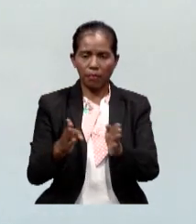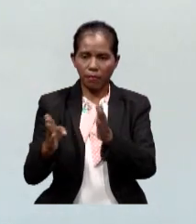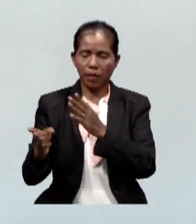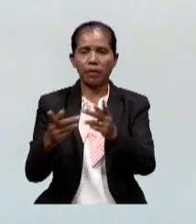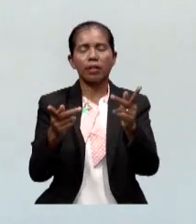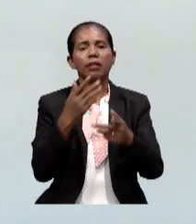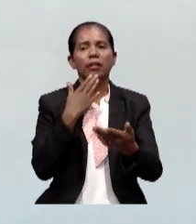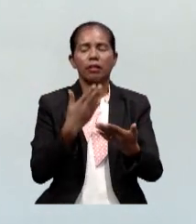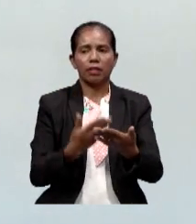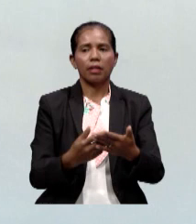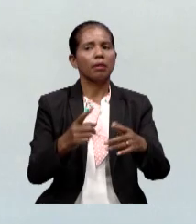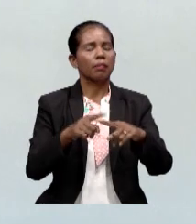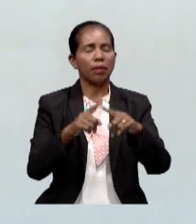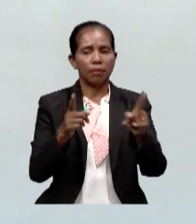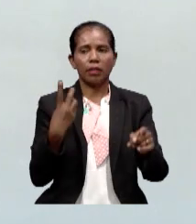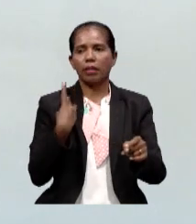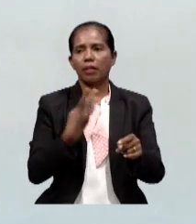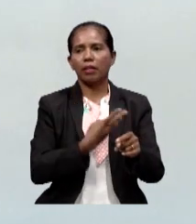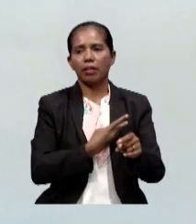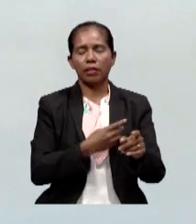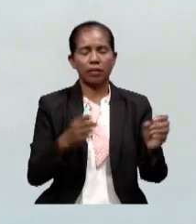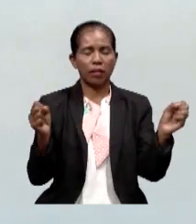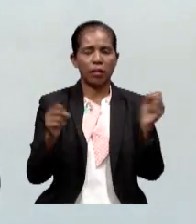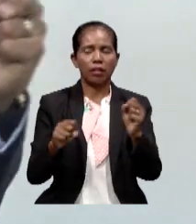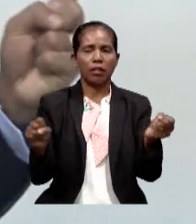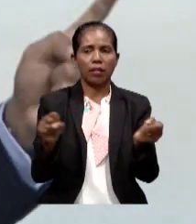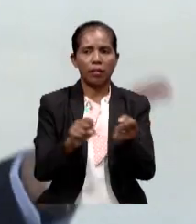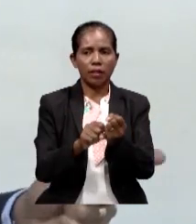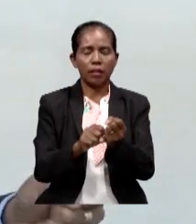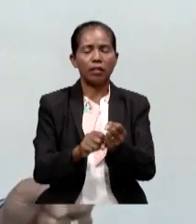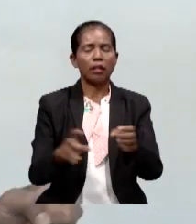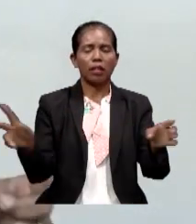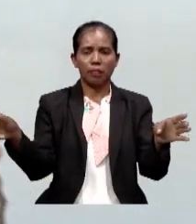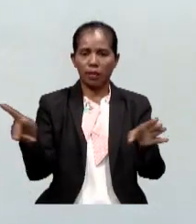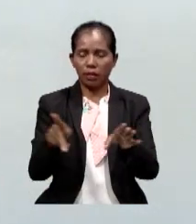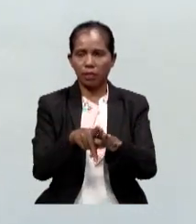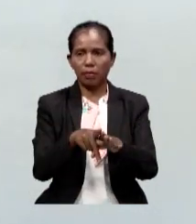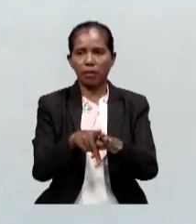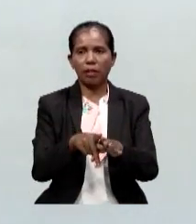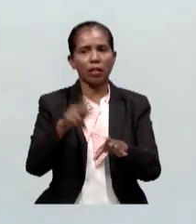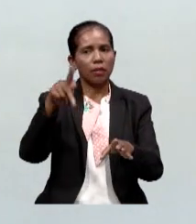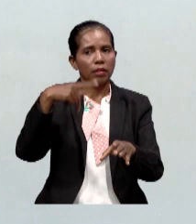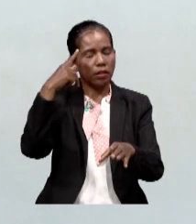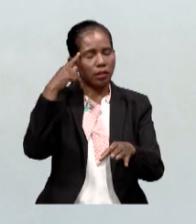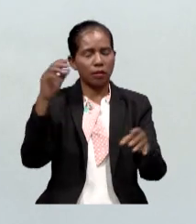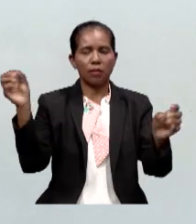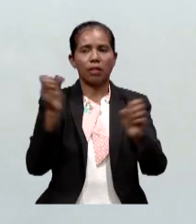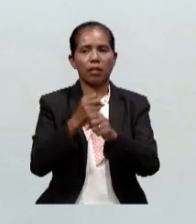todo es bien. Me ve si está ser la relación por bola, está ser la participa, pero la política se irá, se irá algo